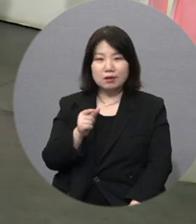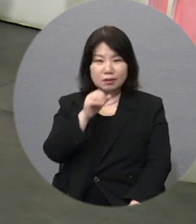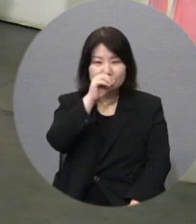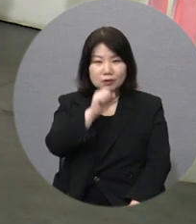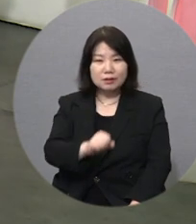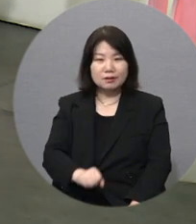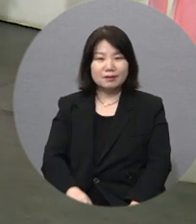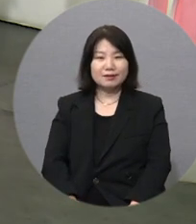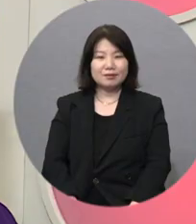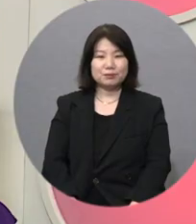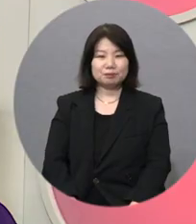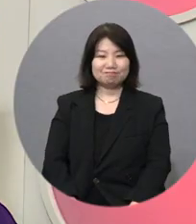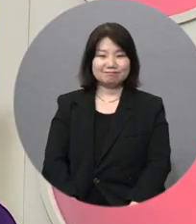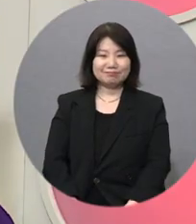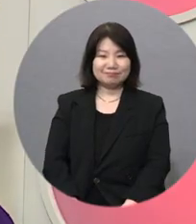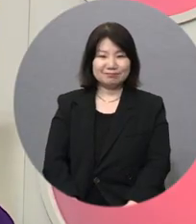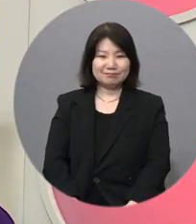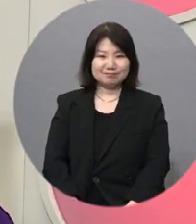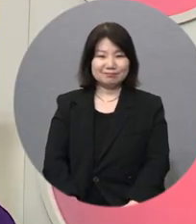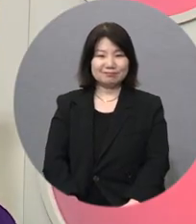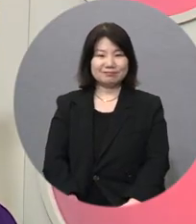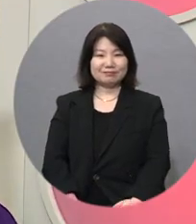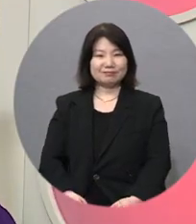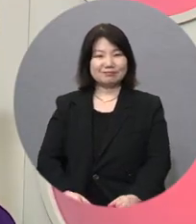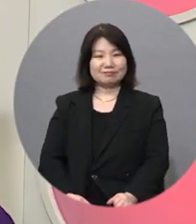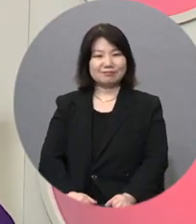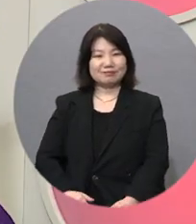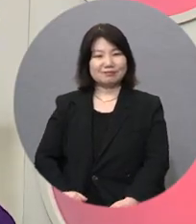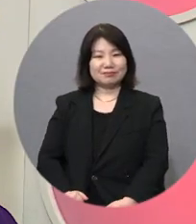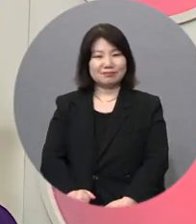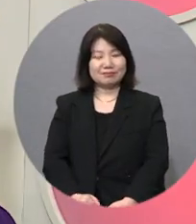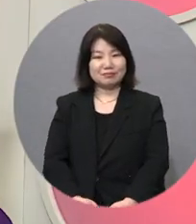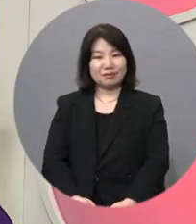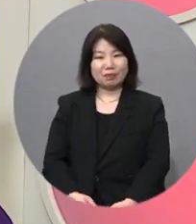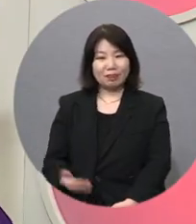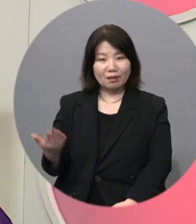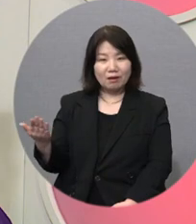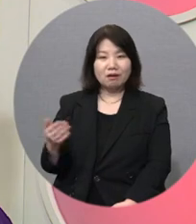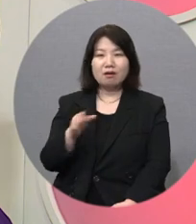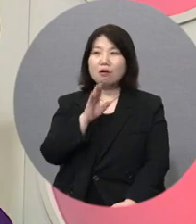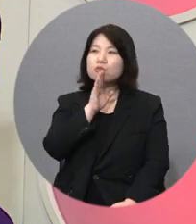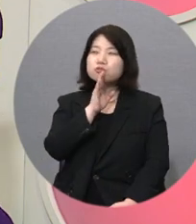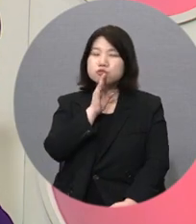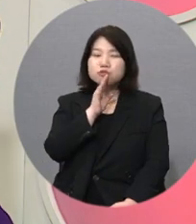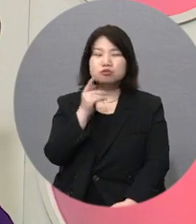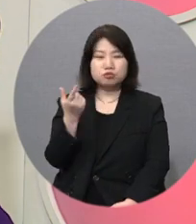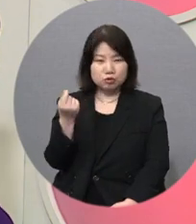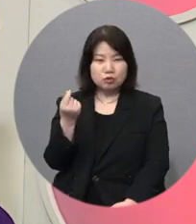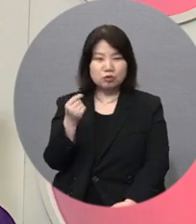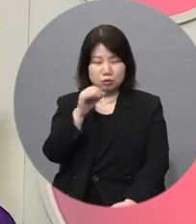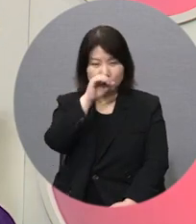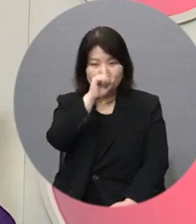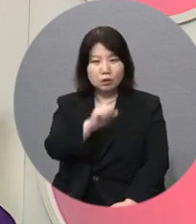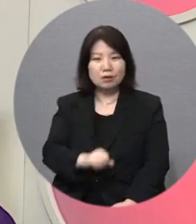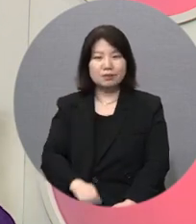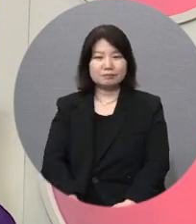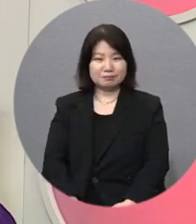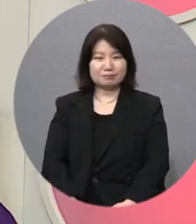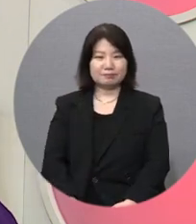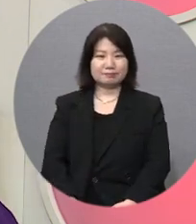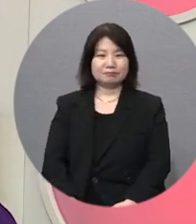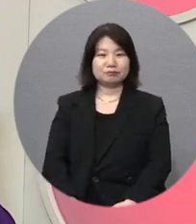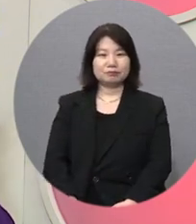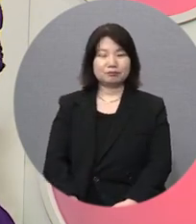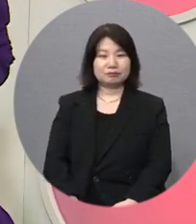게스트 저 필요하신 거요 아니 저 좀 좋 우리 서민재 가수님이 아 좋죠 좋습니다 아 또 훌륭하 이렇게 많이